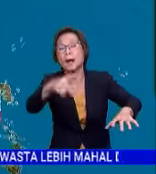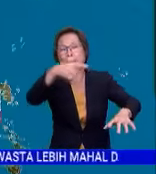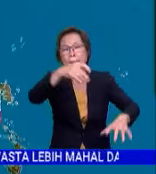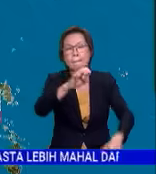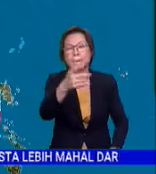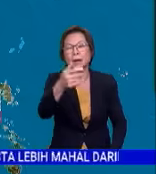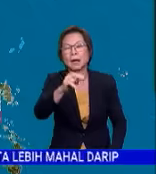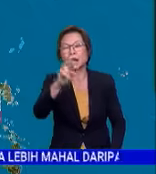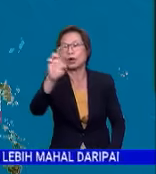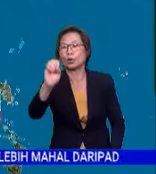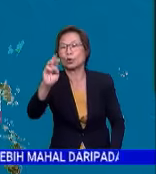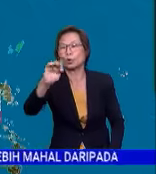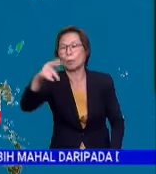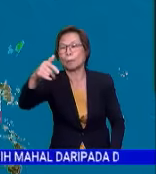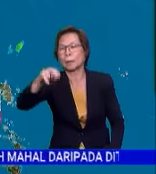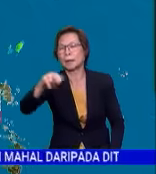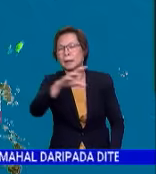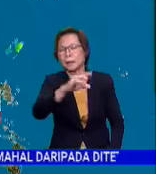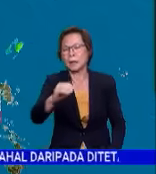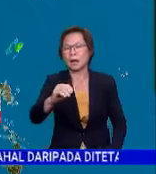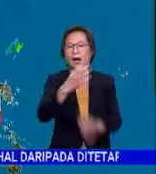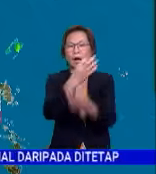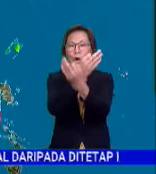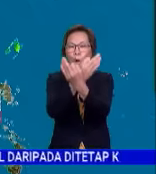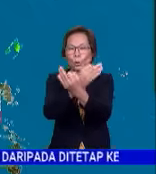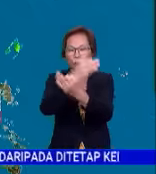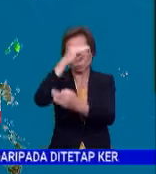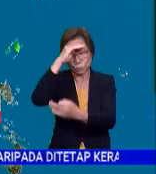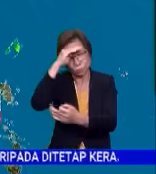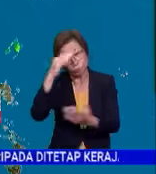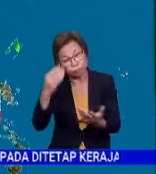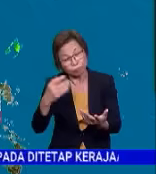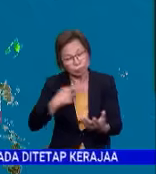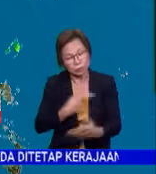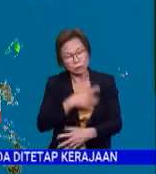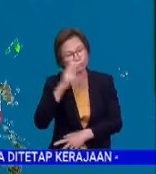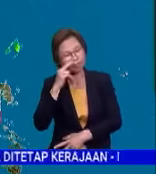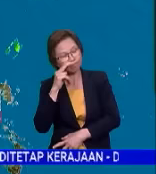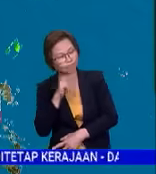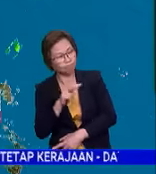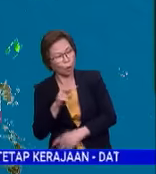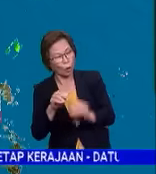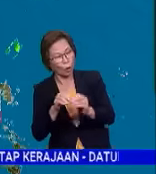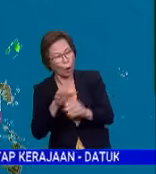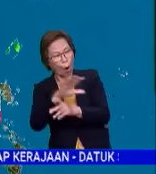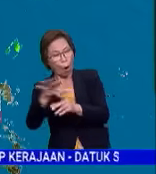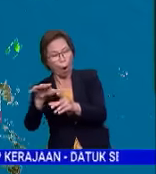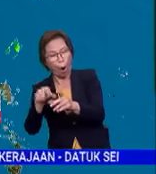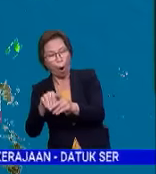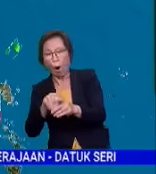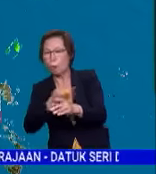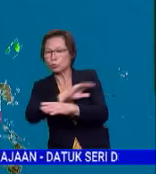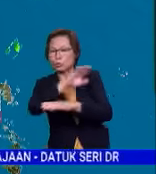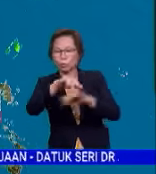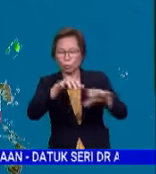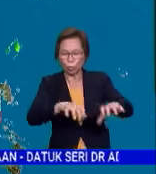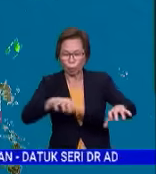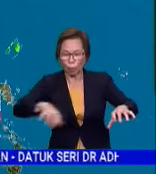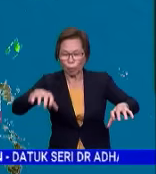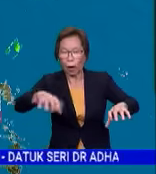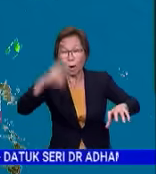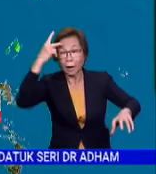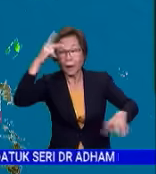Pekan, Rompin termasuklah di daerah Keluang, Negeri Johor. Dan juga kita dapat lihat ia lebih meliputi di hampir semua jajahan negeri